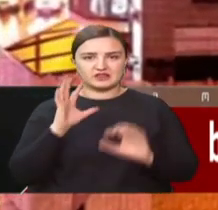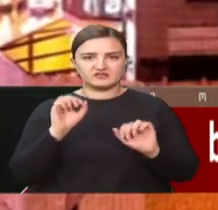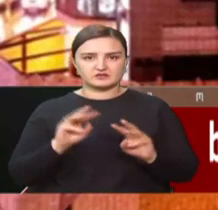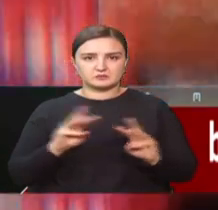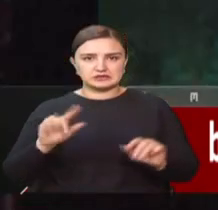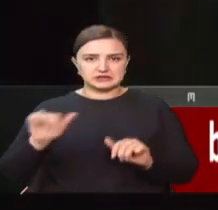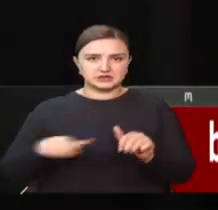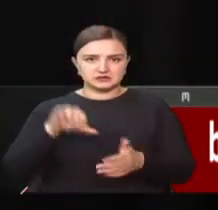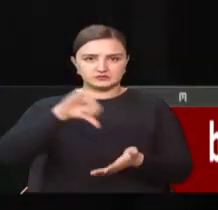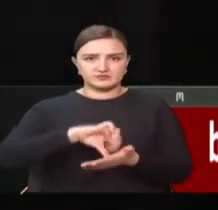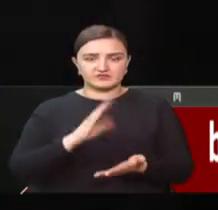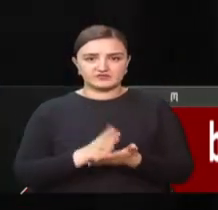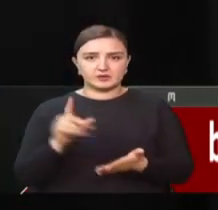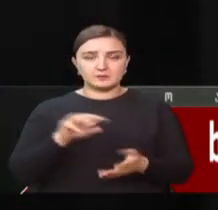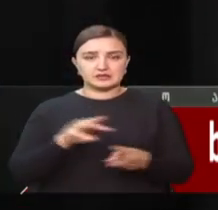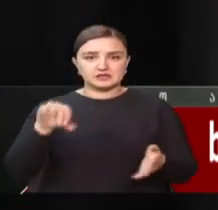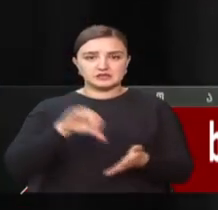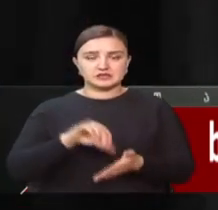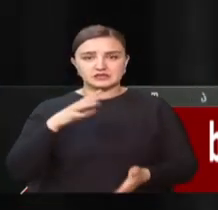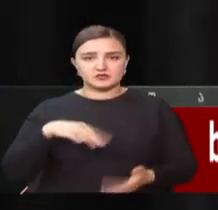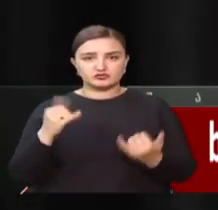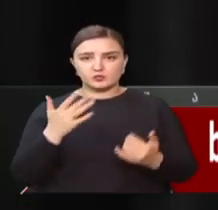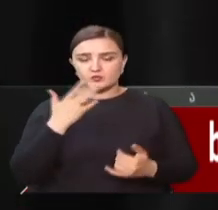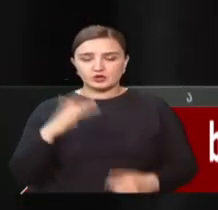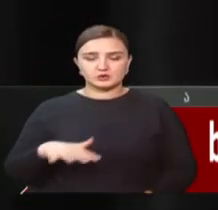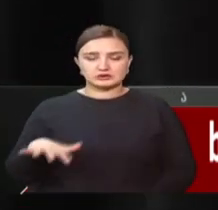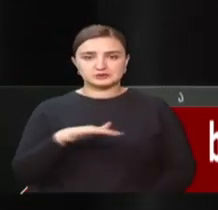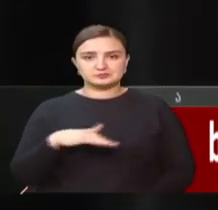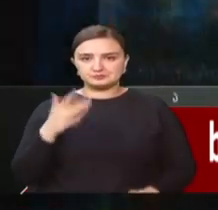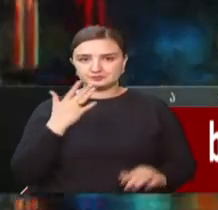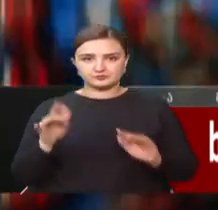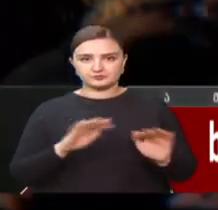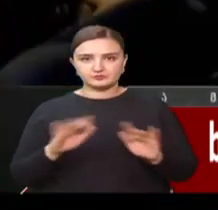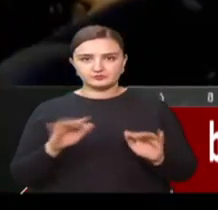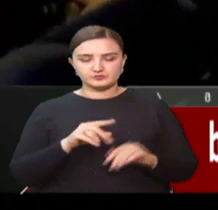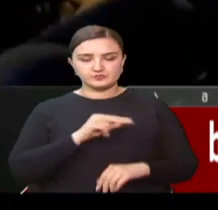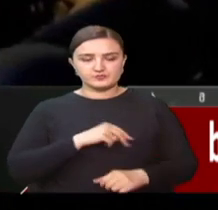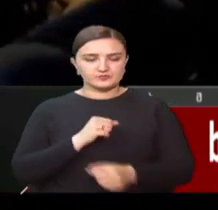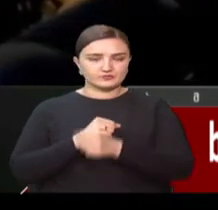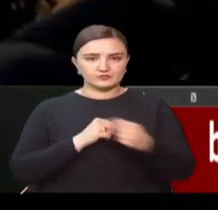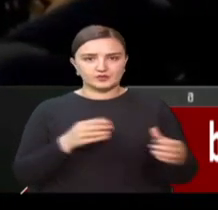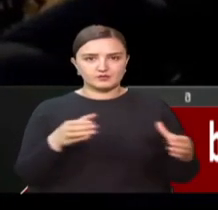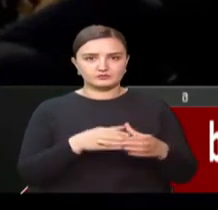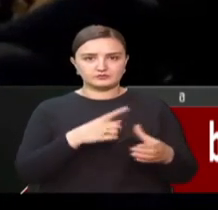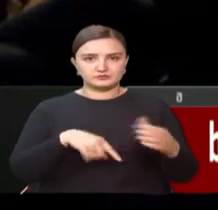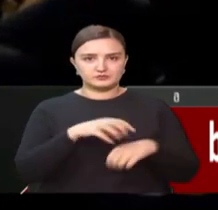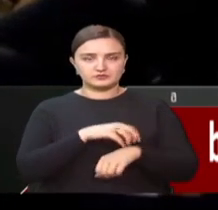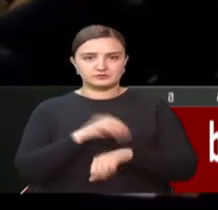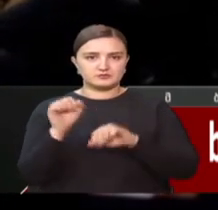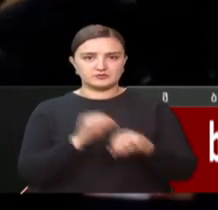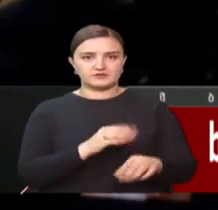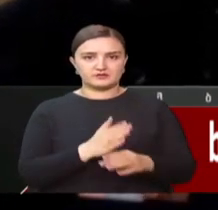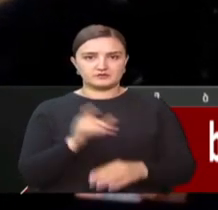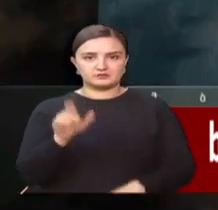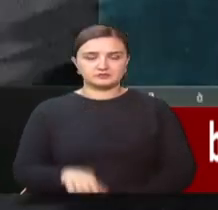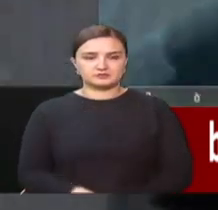თავდაცვის მინისტრი დგას. მინისტრი, რომელიც ახლა საქართველოში პოლიტიკურ წრეებში ნაციონალურ მოძრაობაში დაწინაურებული ფრთის მფარველად მიიჩნევა. რაც